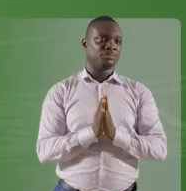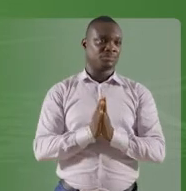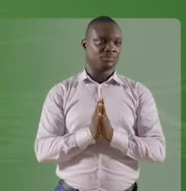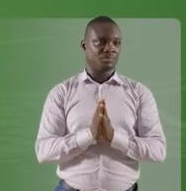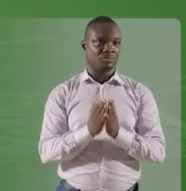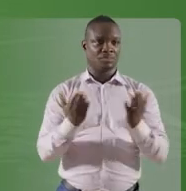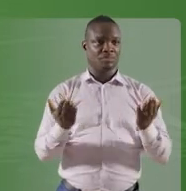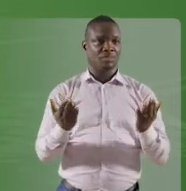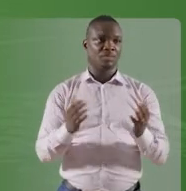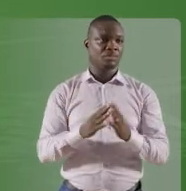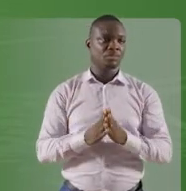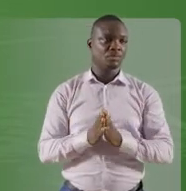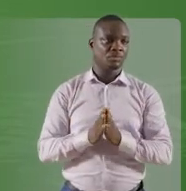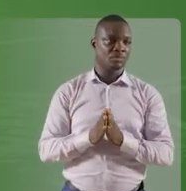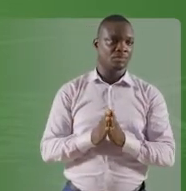Donc,